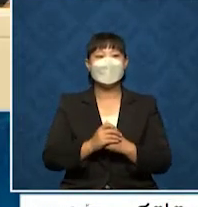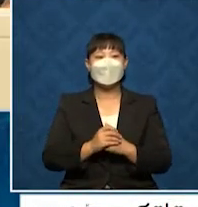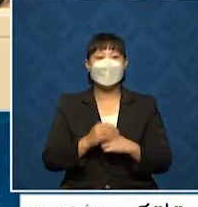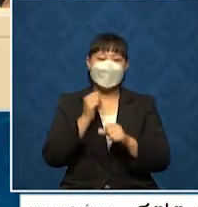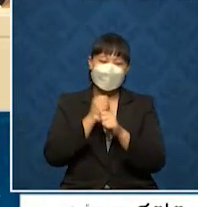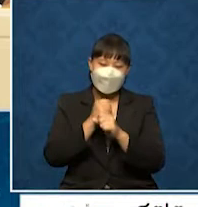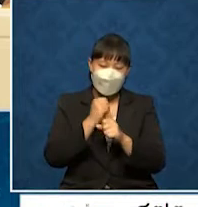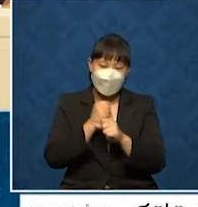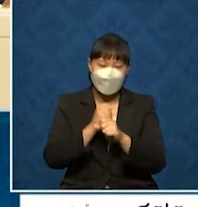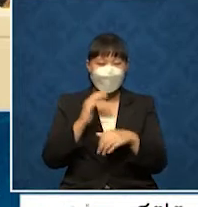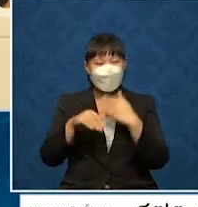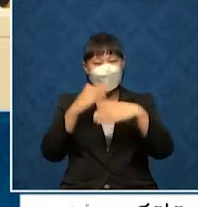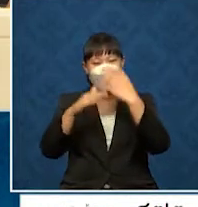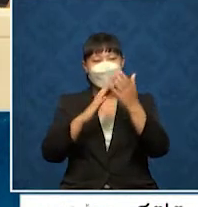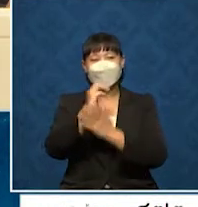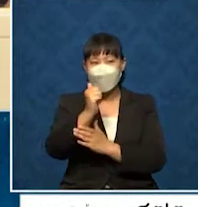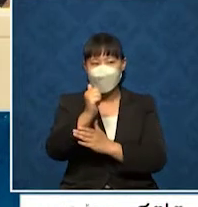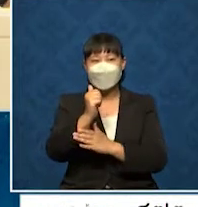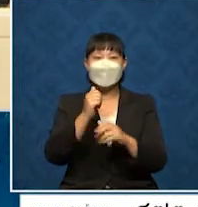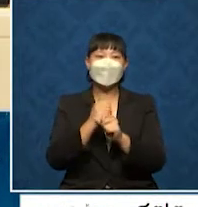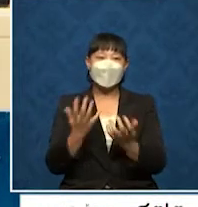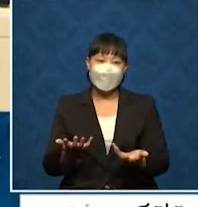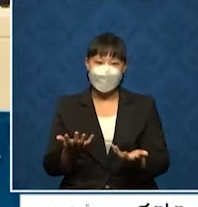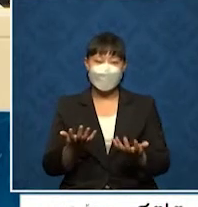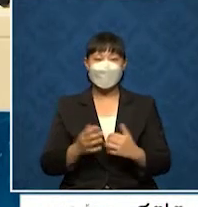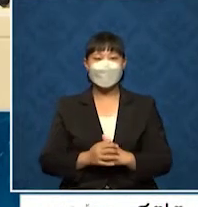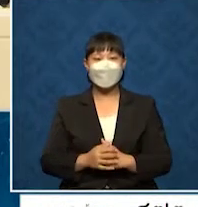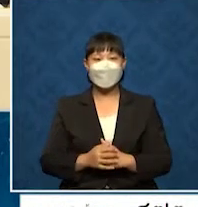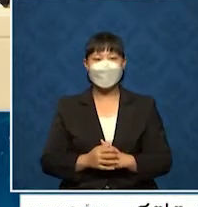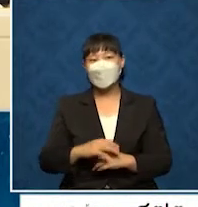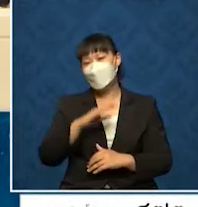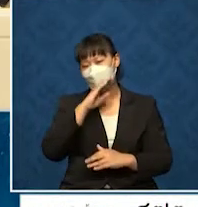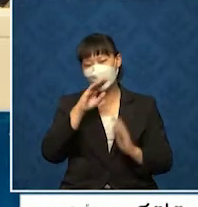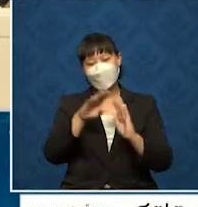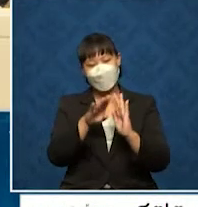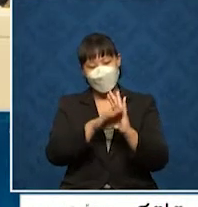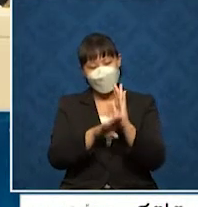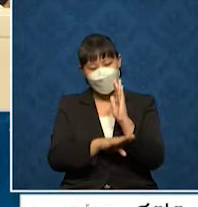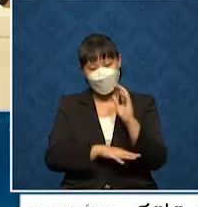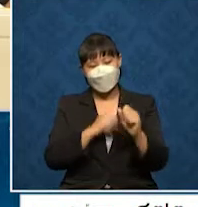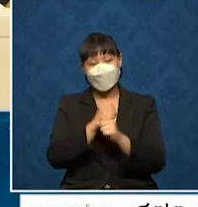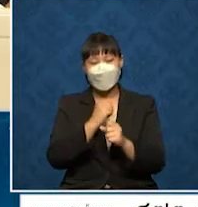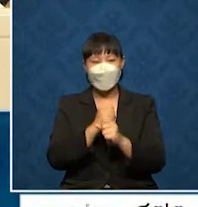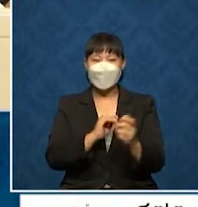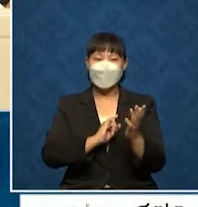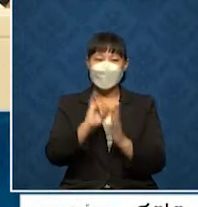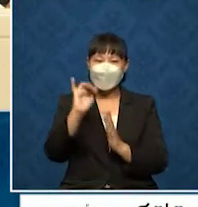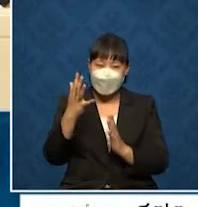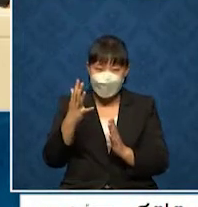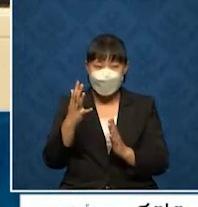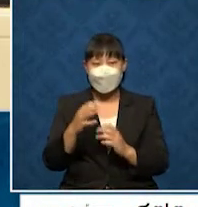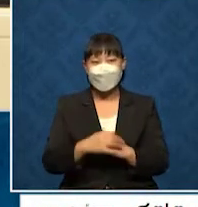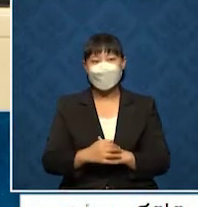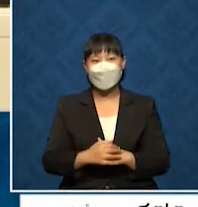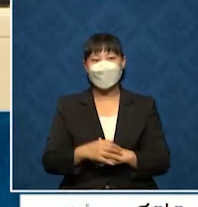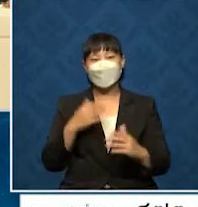ลมิฉะนั้นแล้วถ้าเราไม่ดำเนินการให้ถูกต้องเราก็จะต้อง